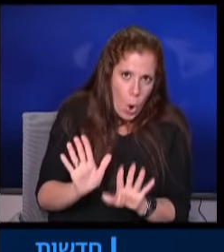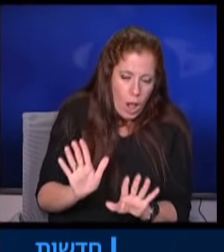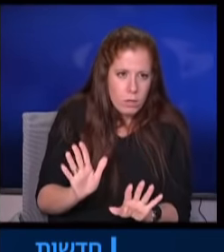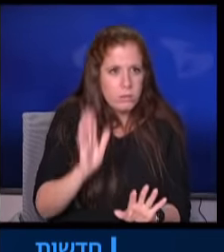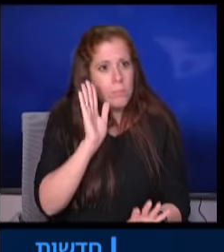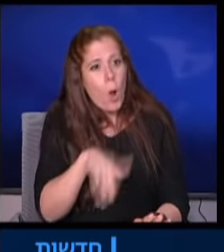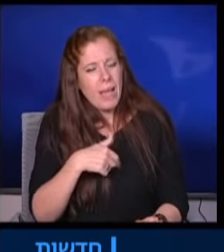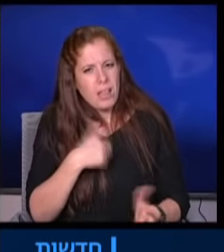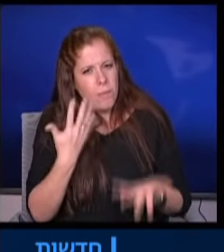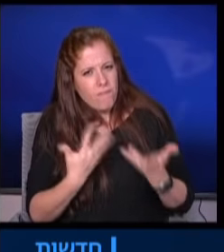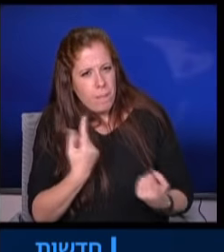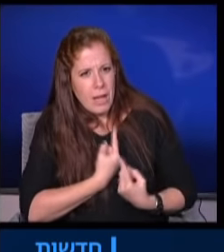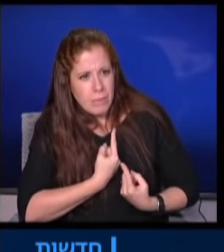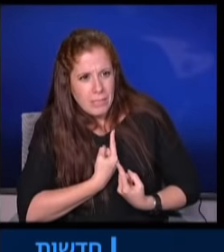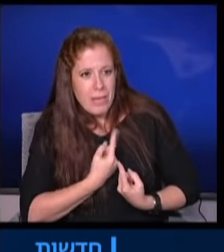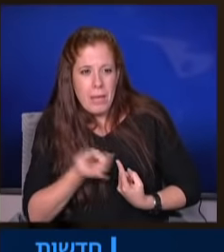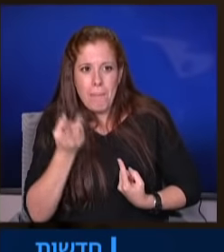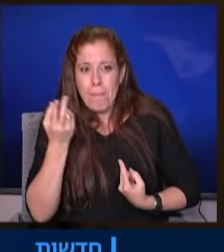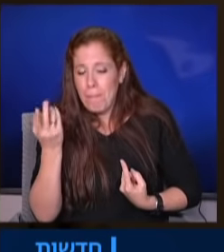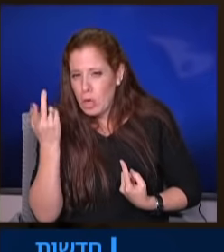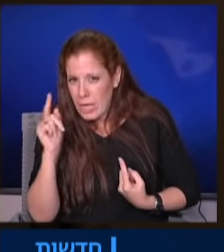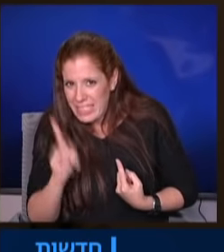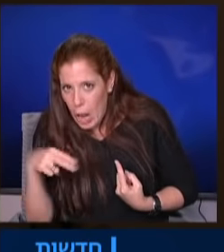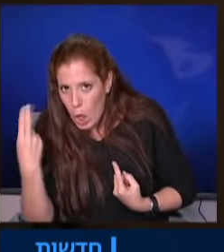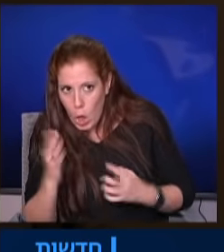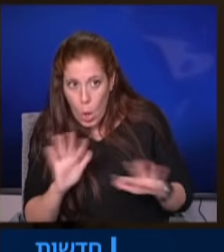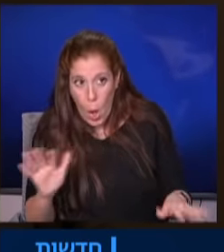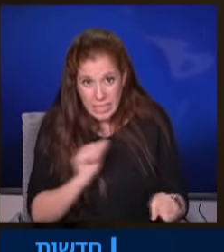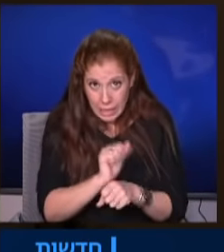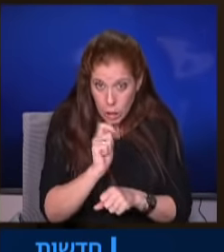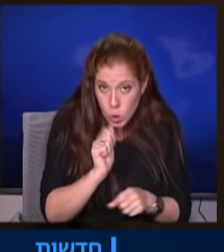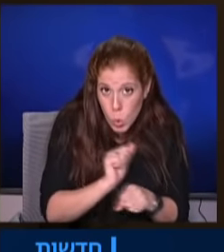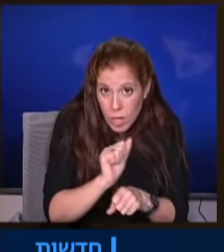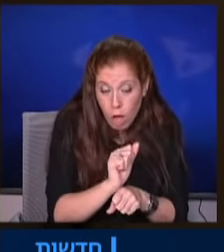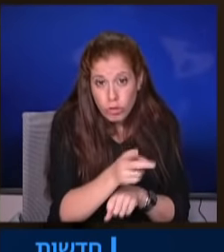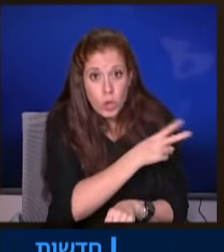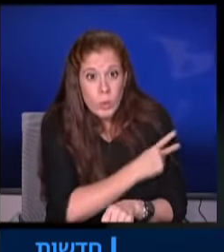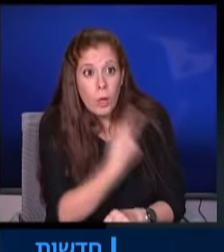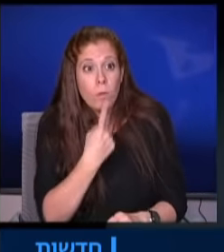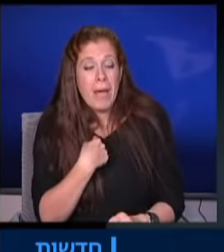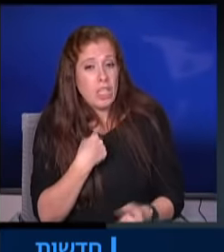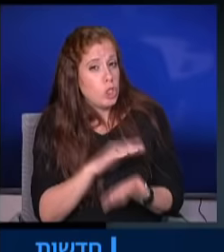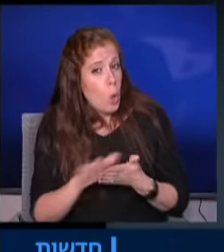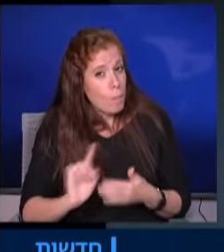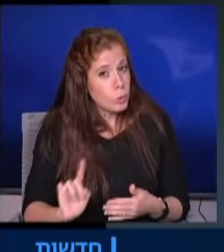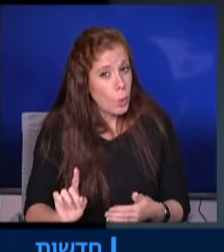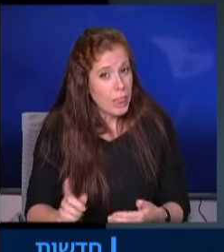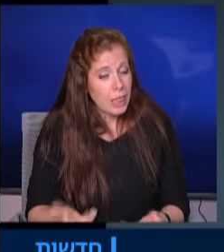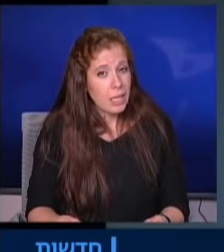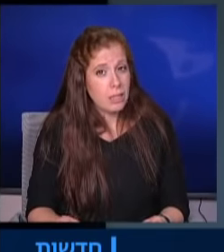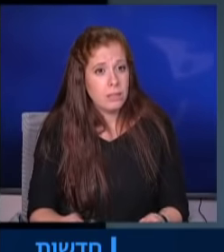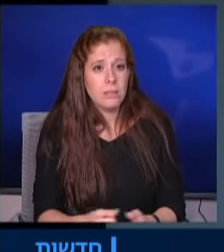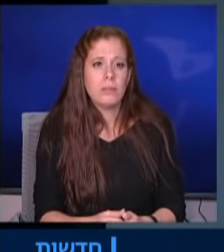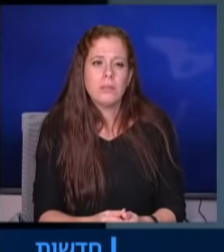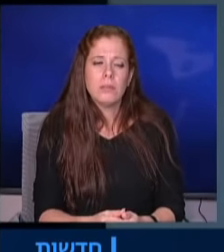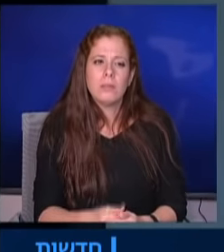מפקפקת בעצמי מה שהיה צריך להיות או לא, אז אני אגיש תלונה שהשוטרת אומרת לי שזה תהליך לא פשוט.